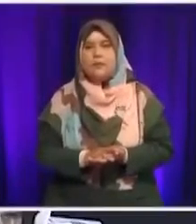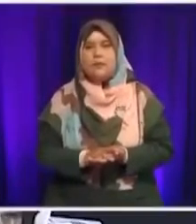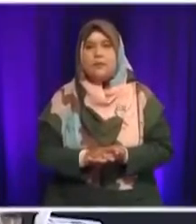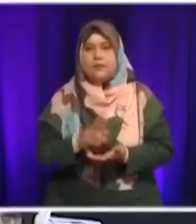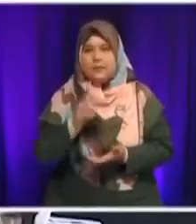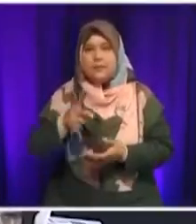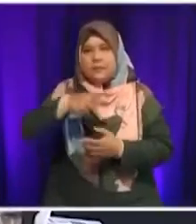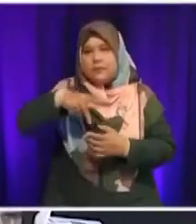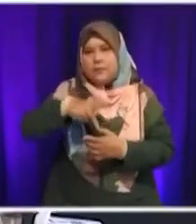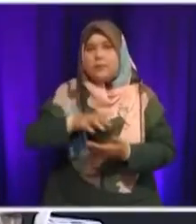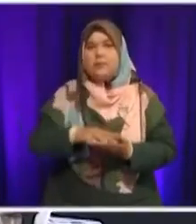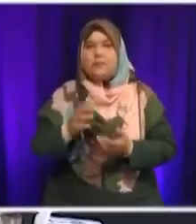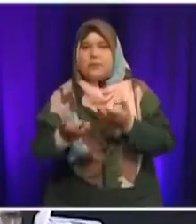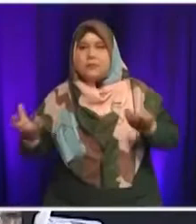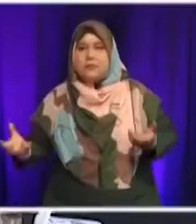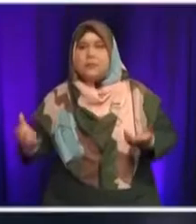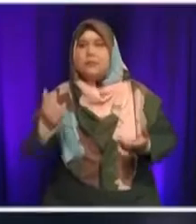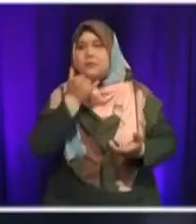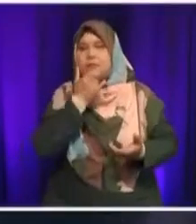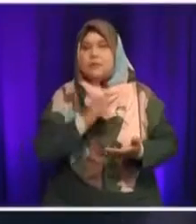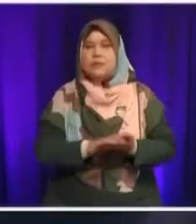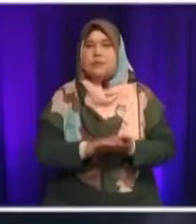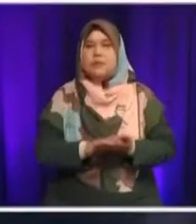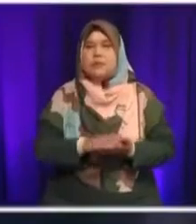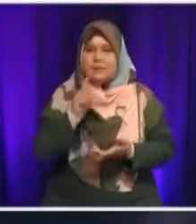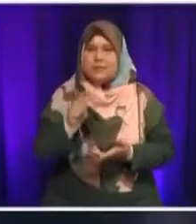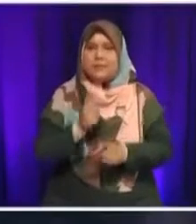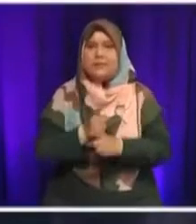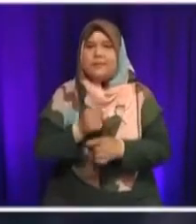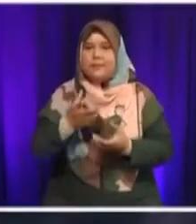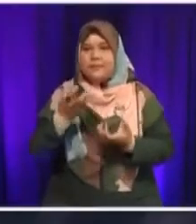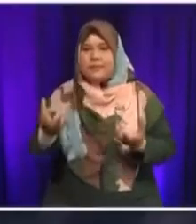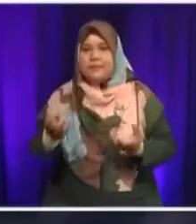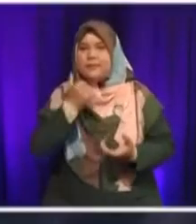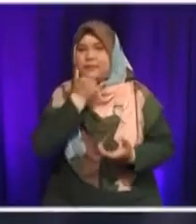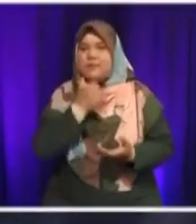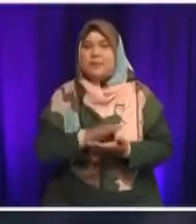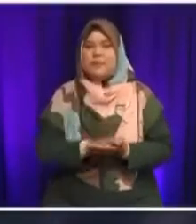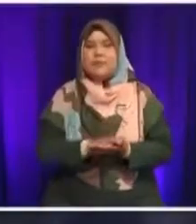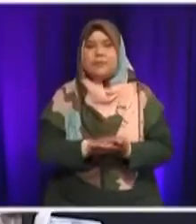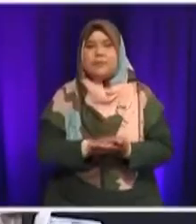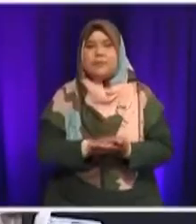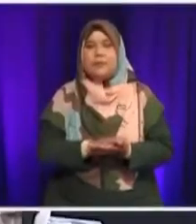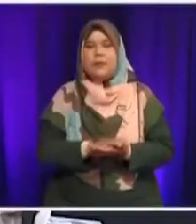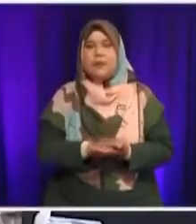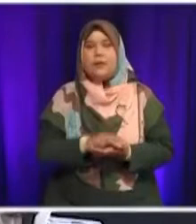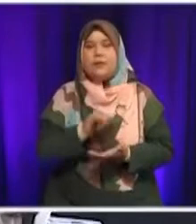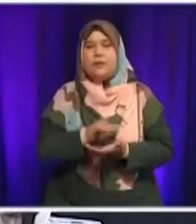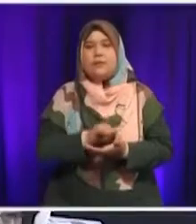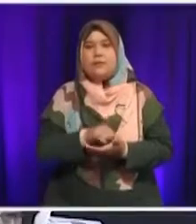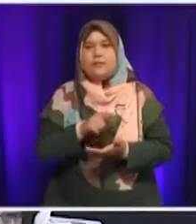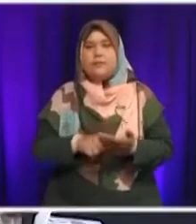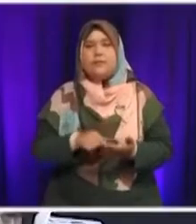setelah tadi kita asingkan salah aja memang salah memang salah dengar oke yang ini kita Panggil